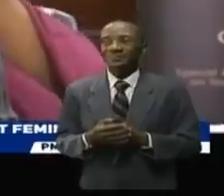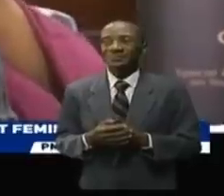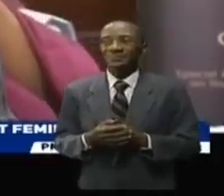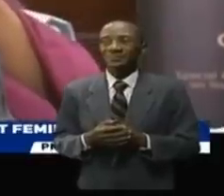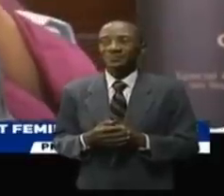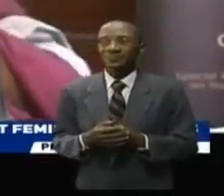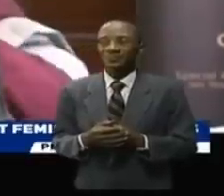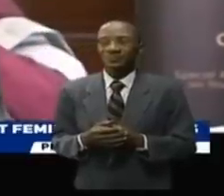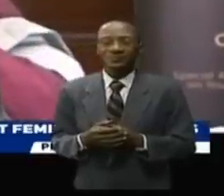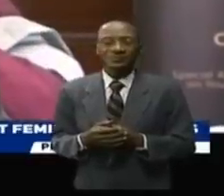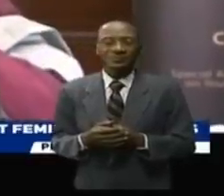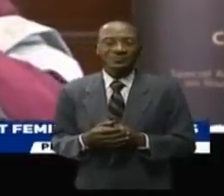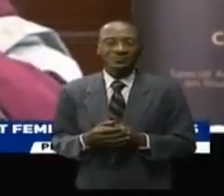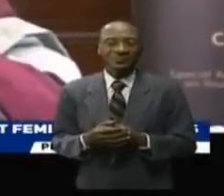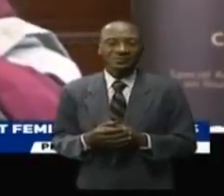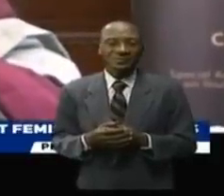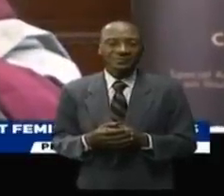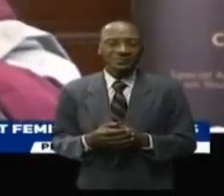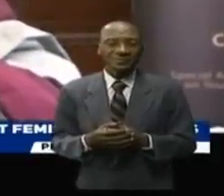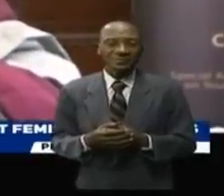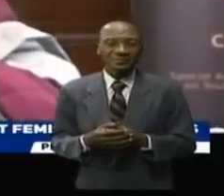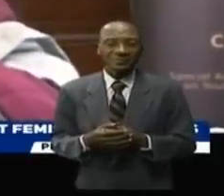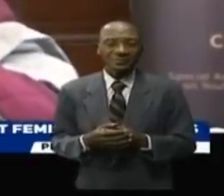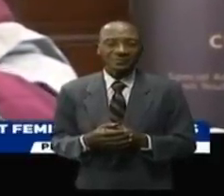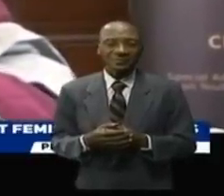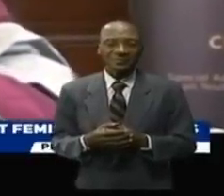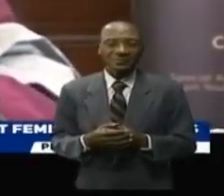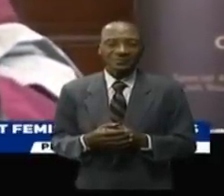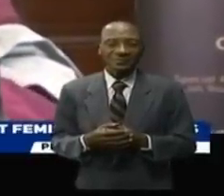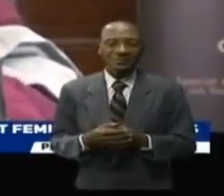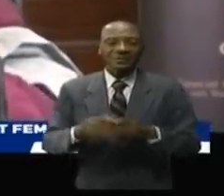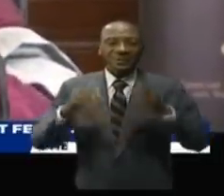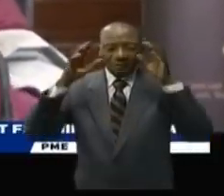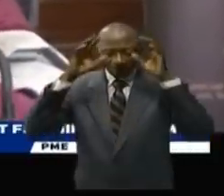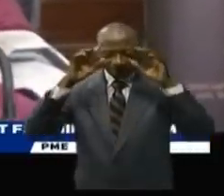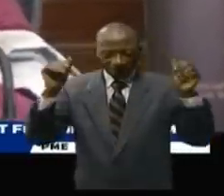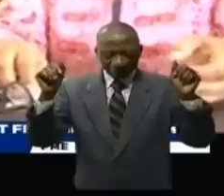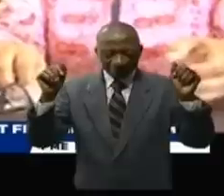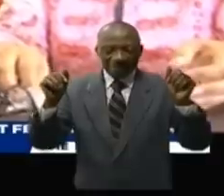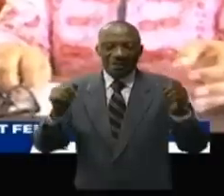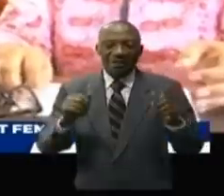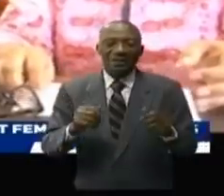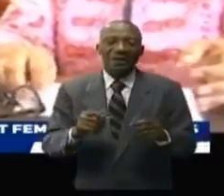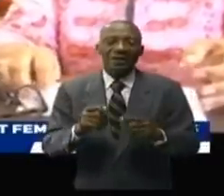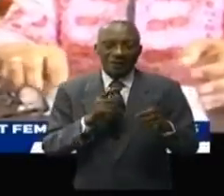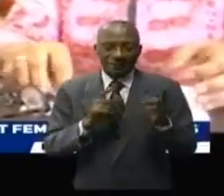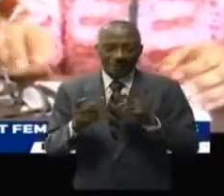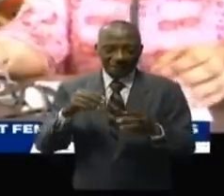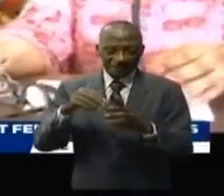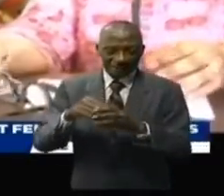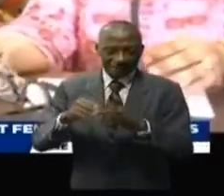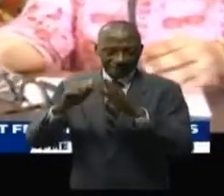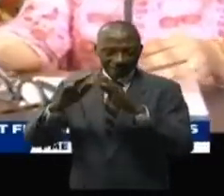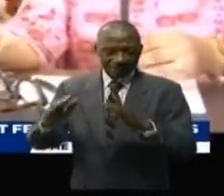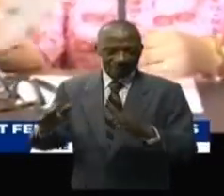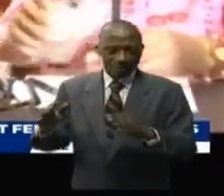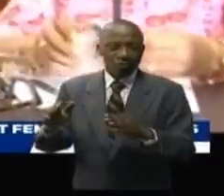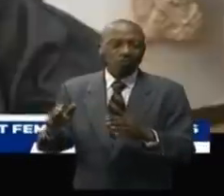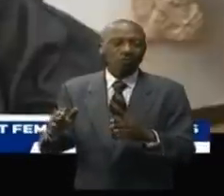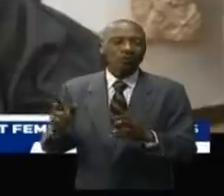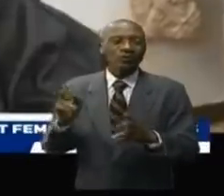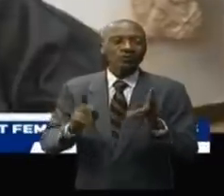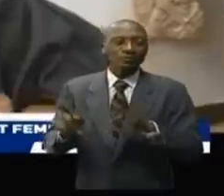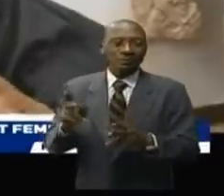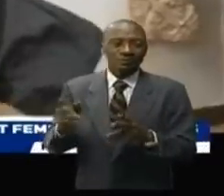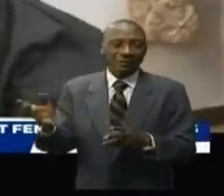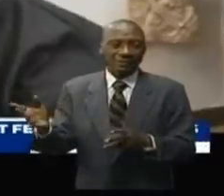spéciale du chef de l'État, a tenu la première réunion bilatérale au Palais de la Nation à Kinshasa avec deux femmes d'une certaine renommée dans